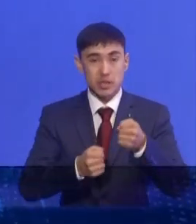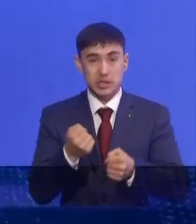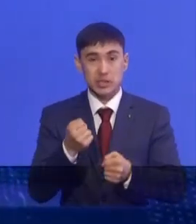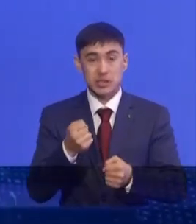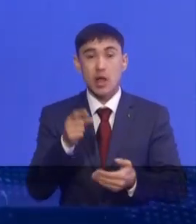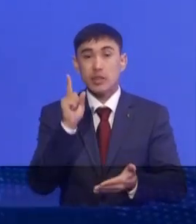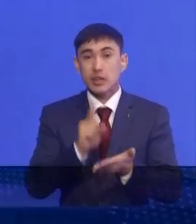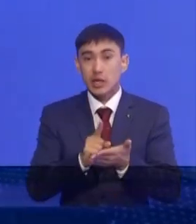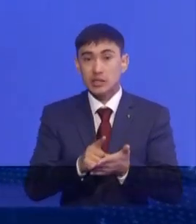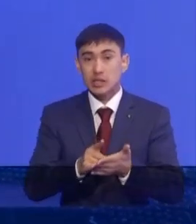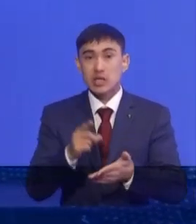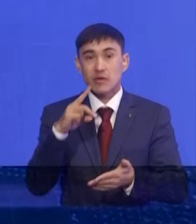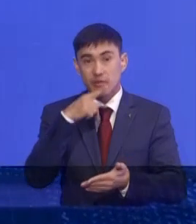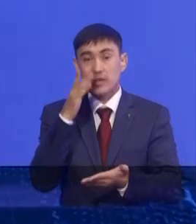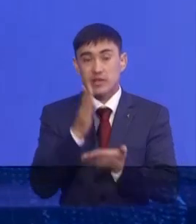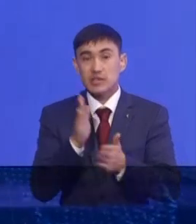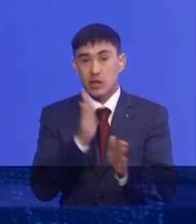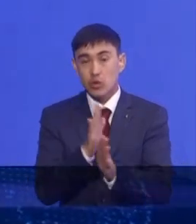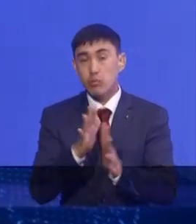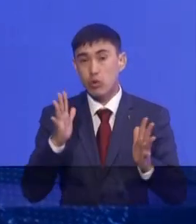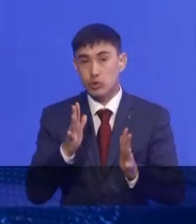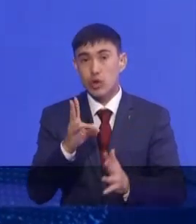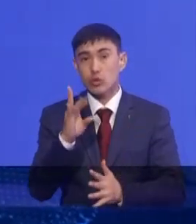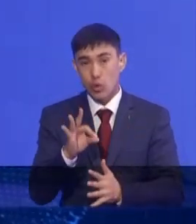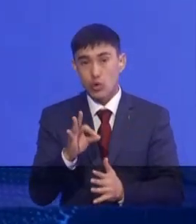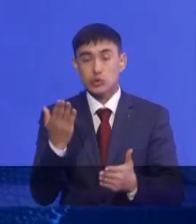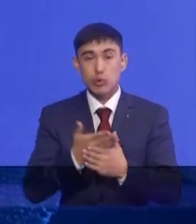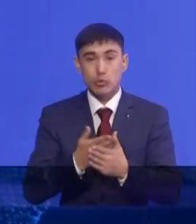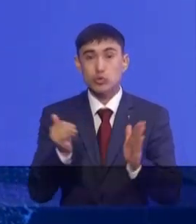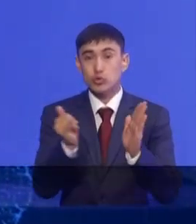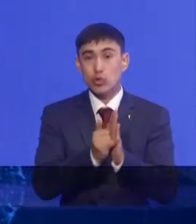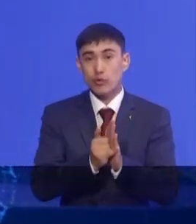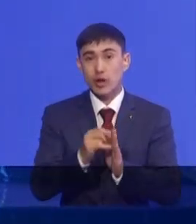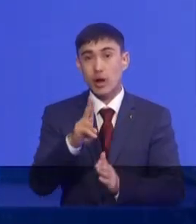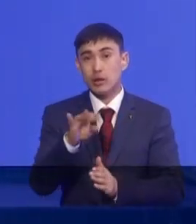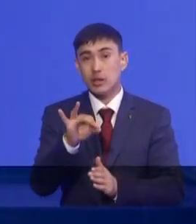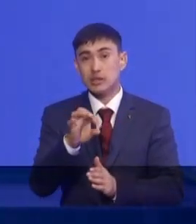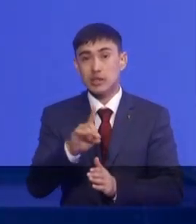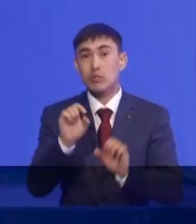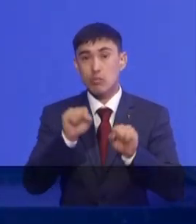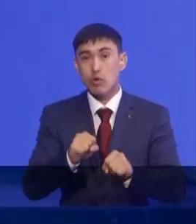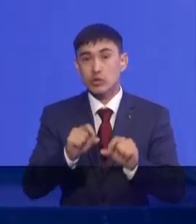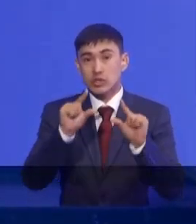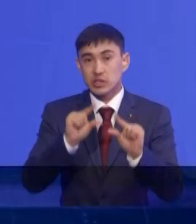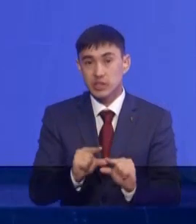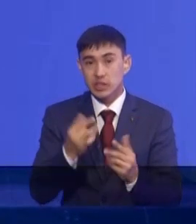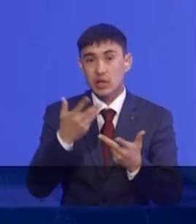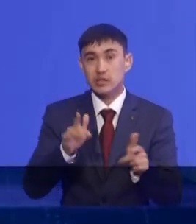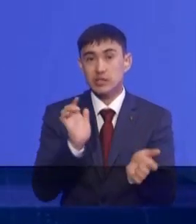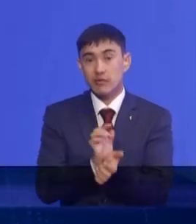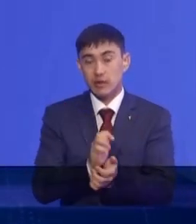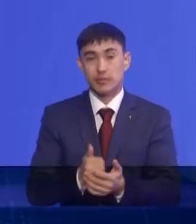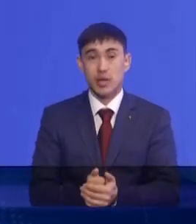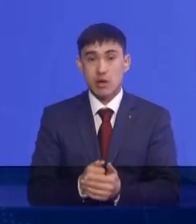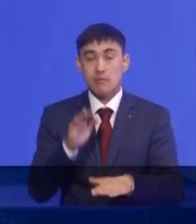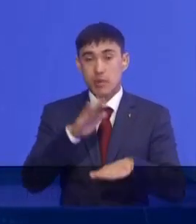научно доказано, что от них вреда экологии больше. Однако с помощью установки тотализарного блока можно снизить количество подобных фактов.